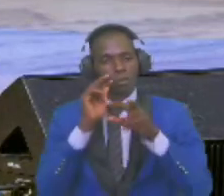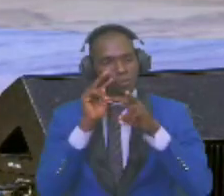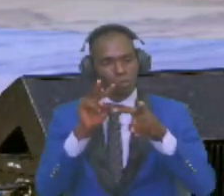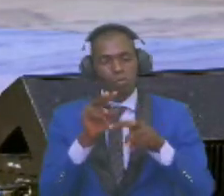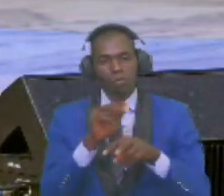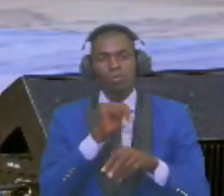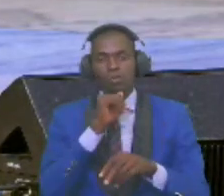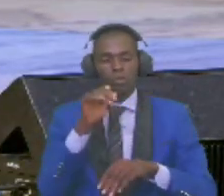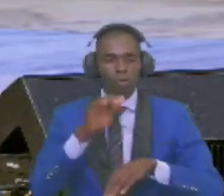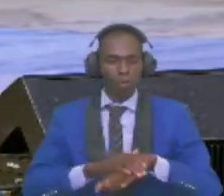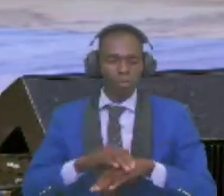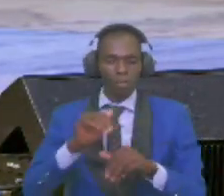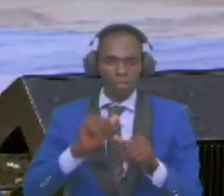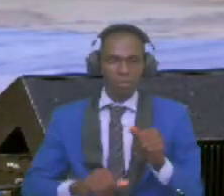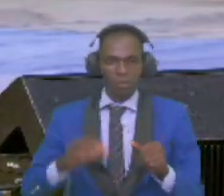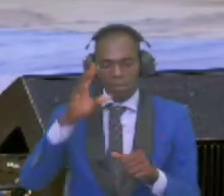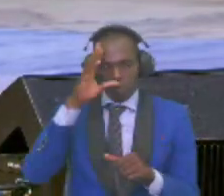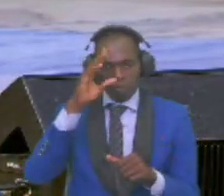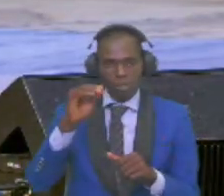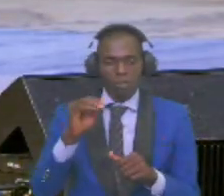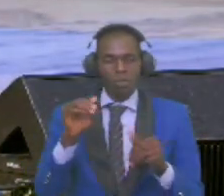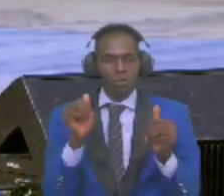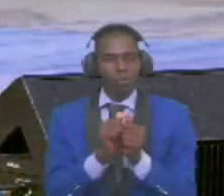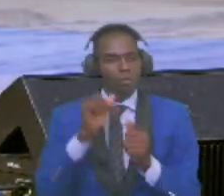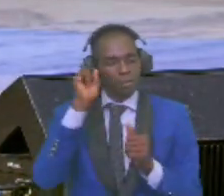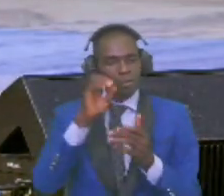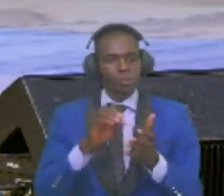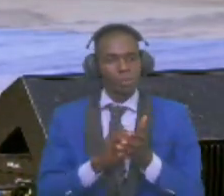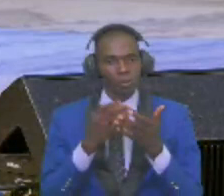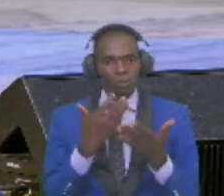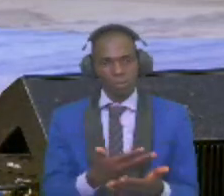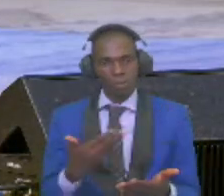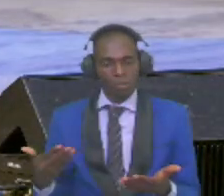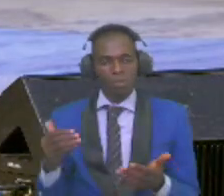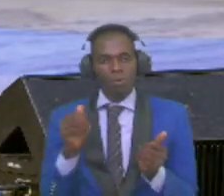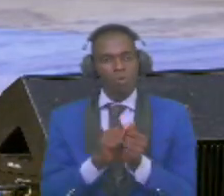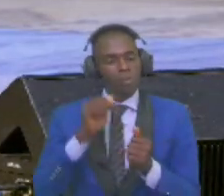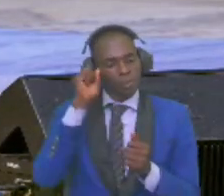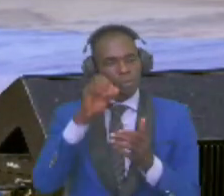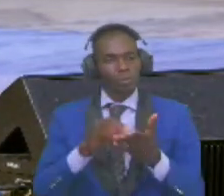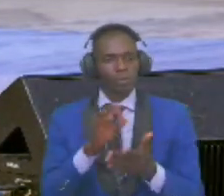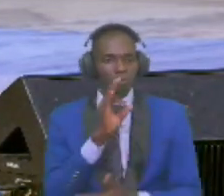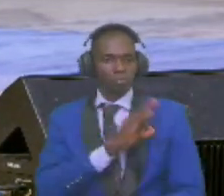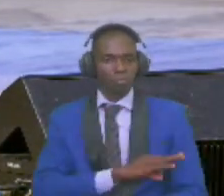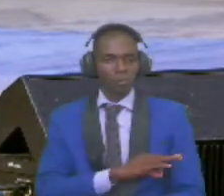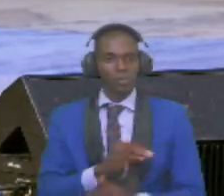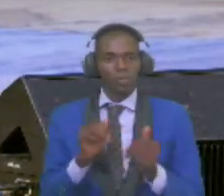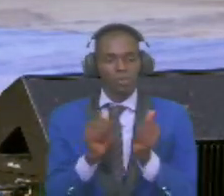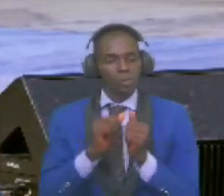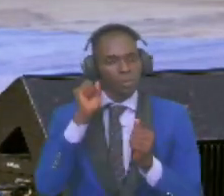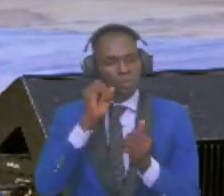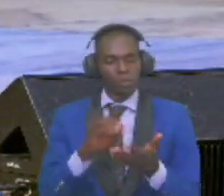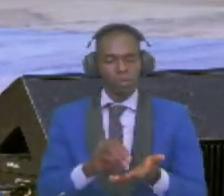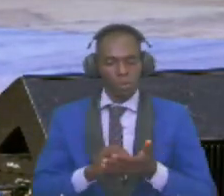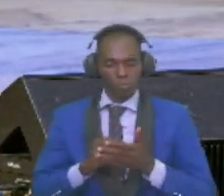que j'attends de vous au lieu de considérer ses propres intérêts au lieu de